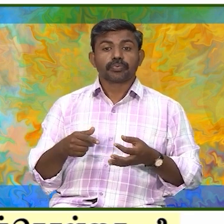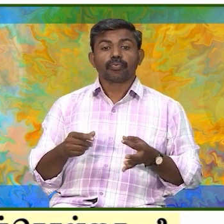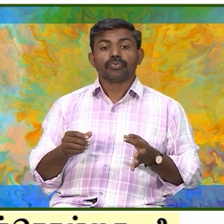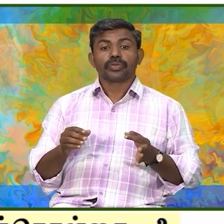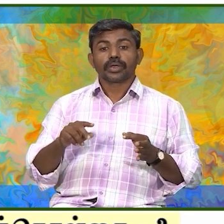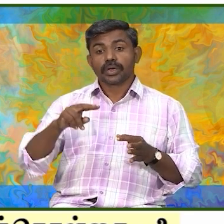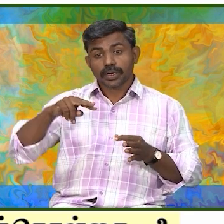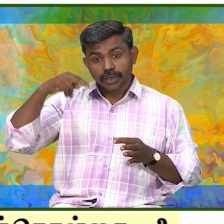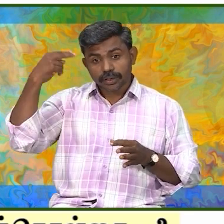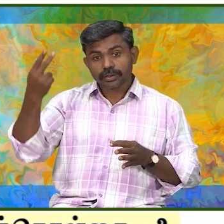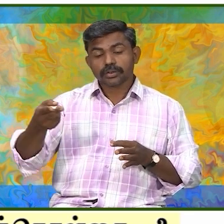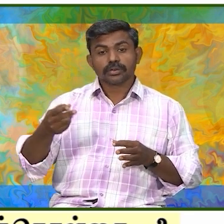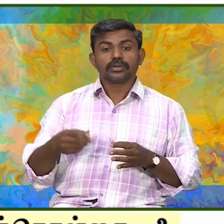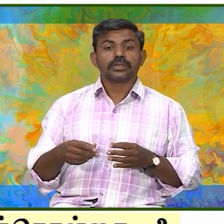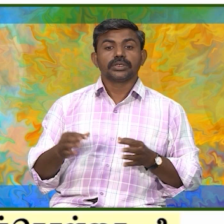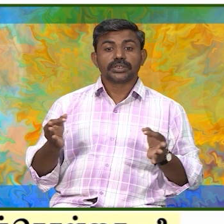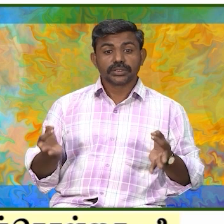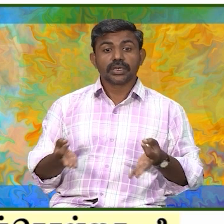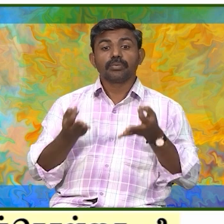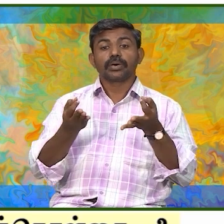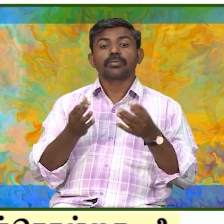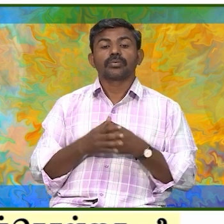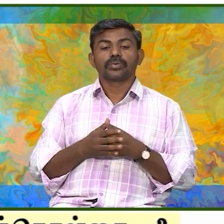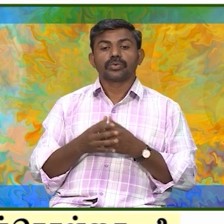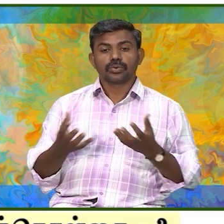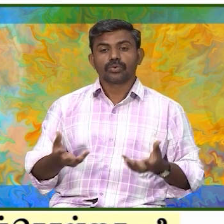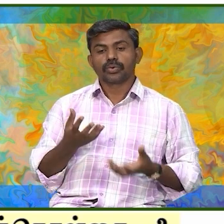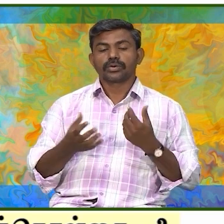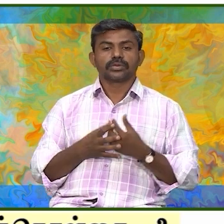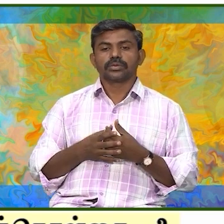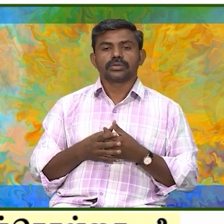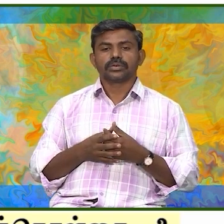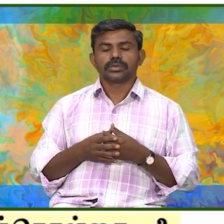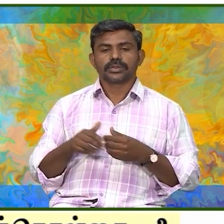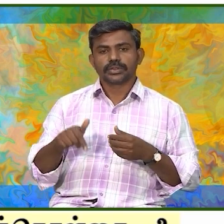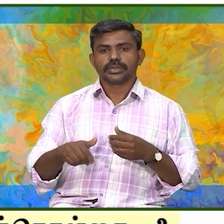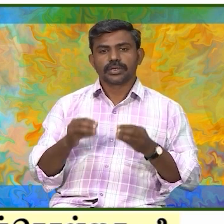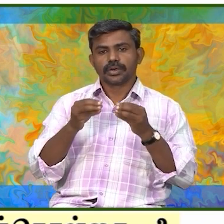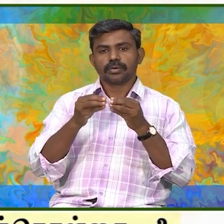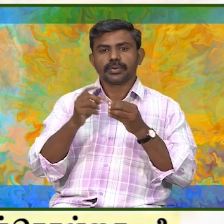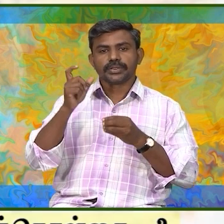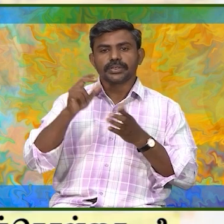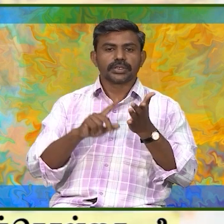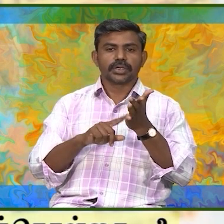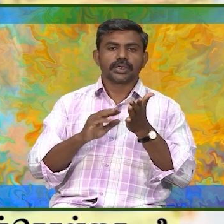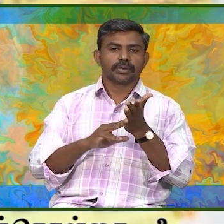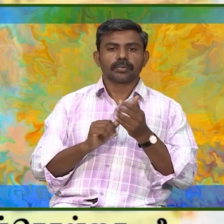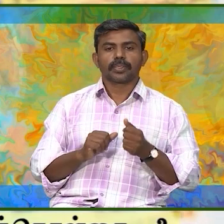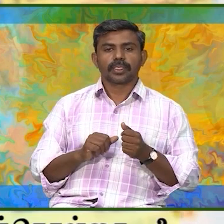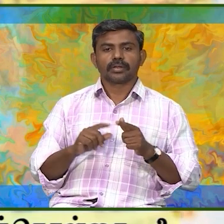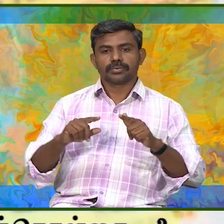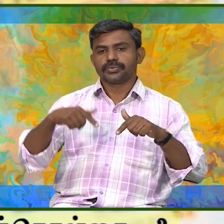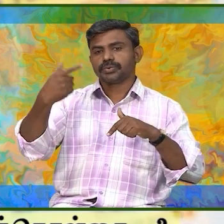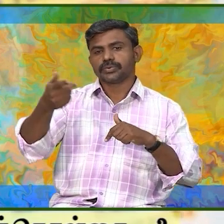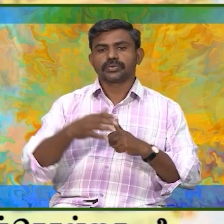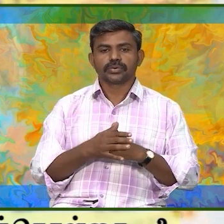தொழிலத்தில் எல்லை கடந்து ஒரு செழிப்பான ஒரு பகுதியாக உருவாக்குறதுக்கு தான் இந்த பிசிஐஎம் வருகிறது. அதாவது பார்த்தீங்கன்னா எல்லை கடந்து